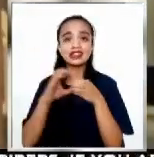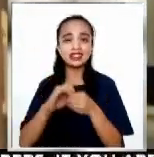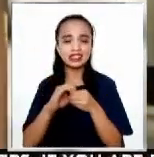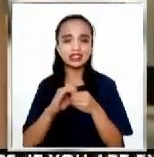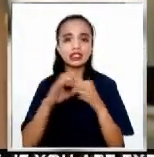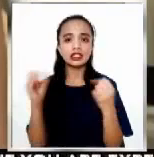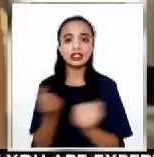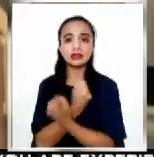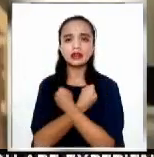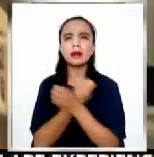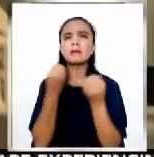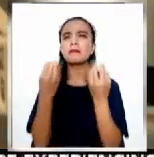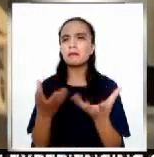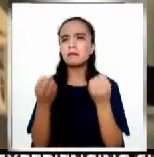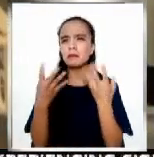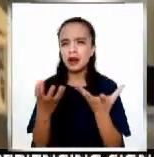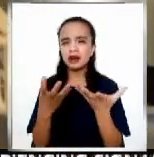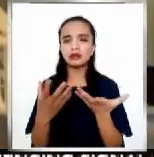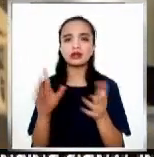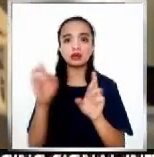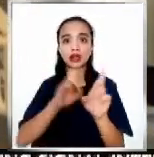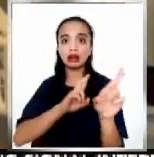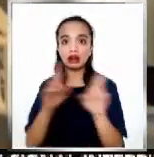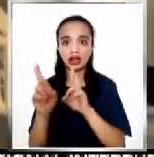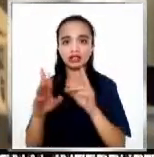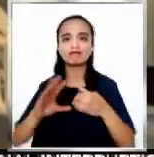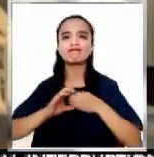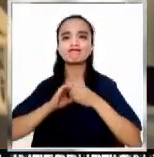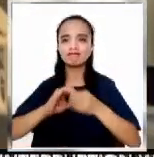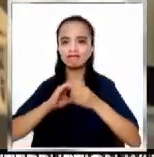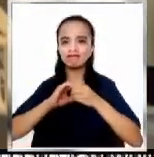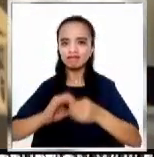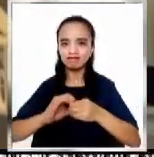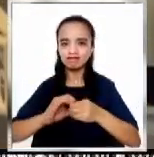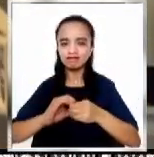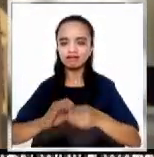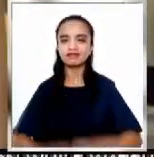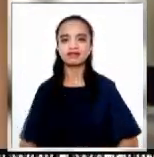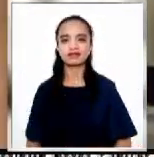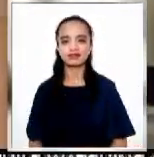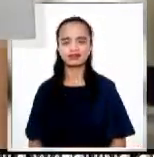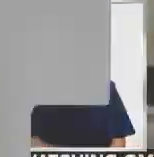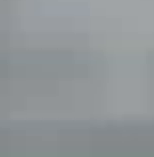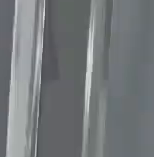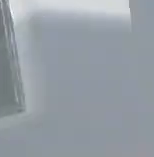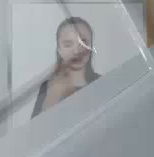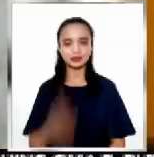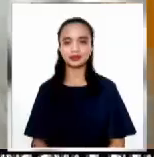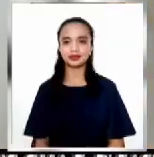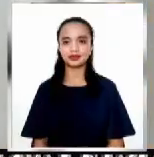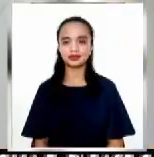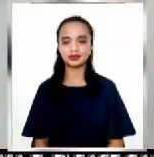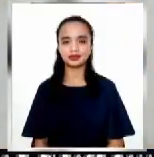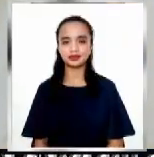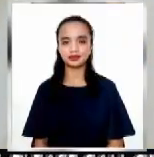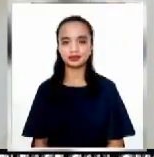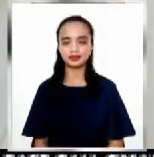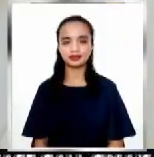pa raw silang nire-ready na collab from showbiz and beyond. Yan ang chika ni Katatibayan.